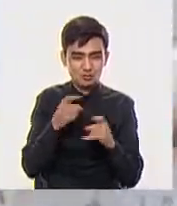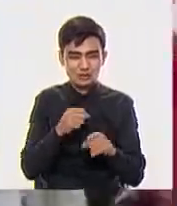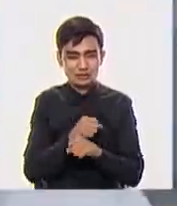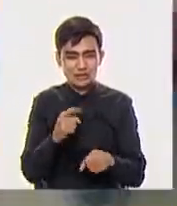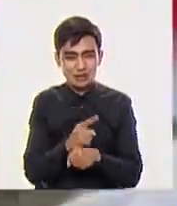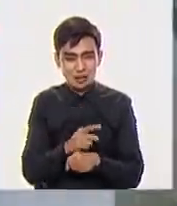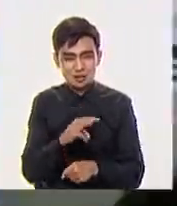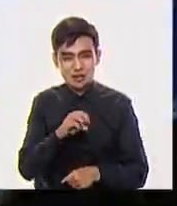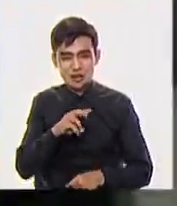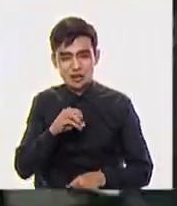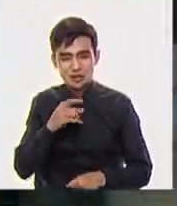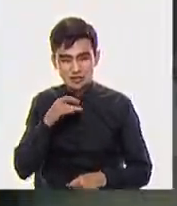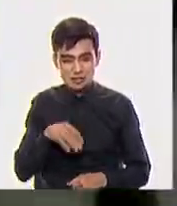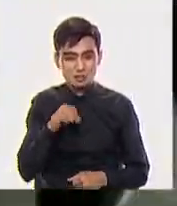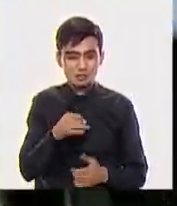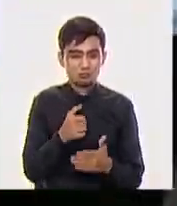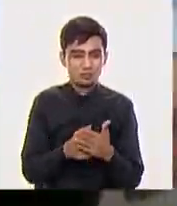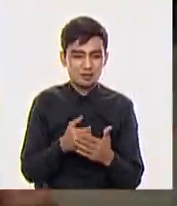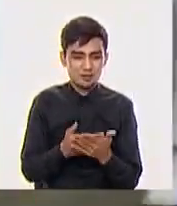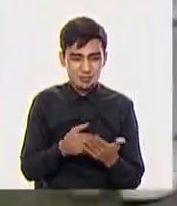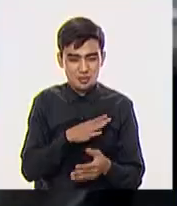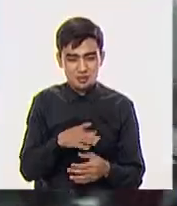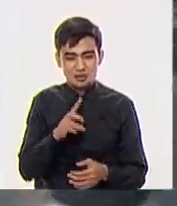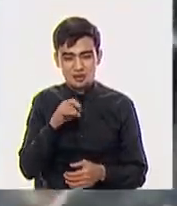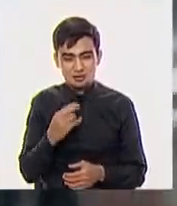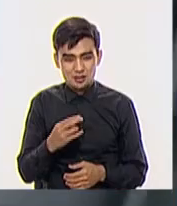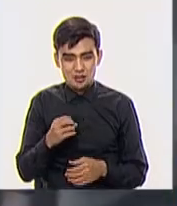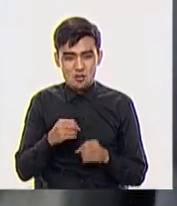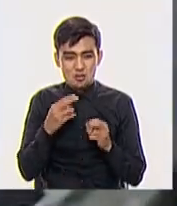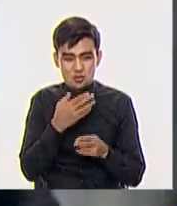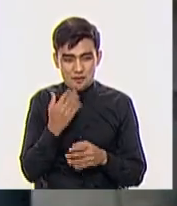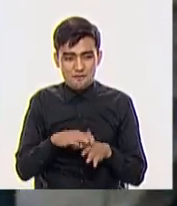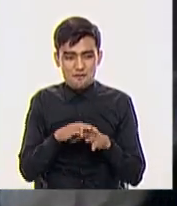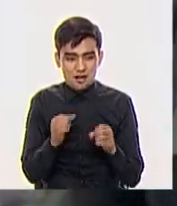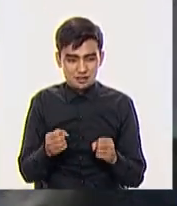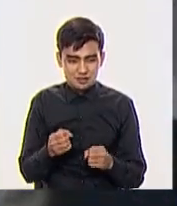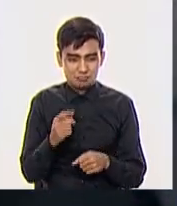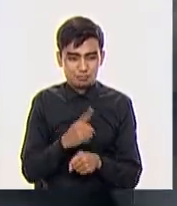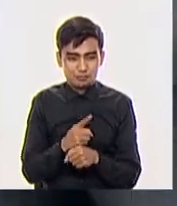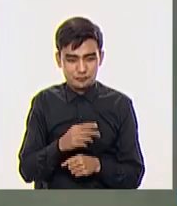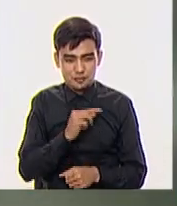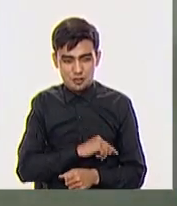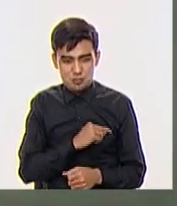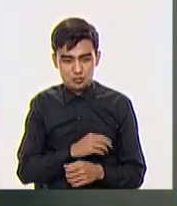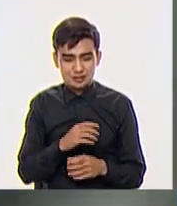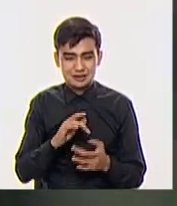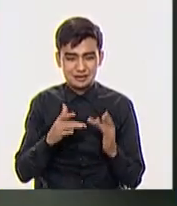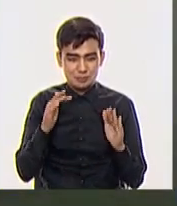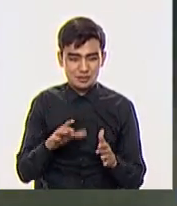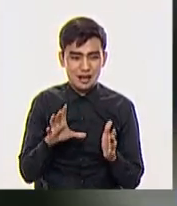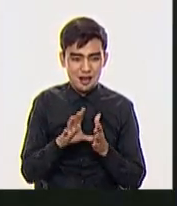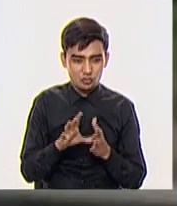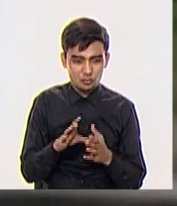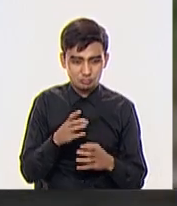телеграм-канал «Белта». Для предупреждения ситуации, угрожающих национальной безопасности, власти могут ограничить работу сетей